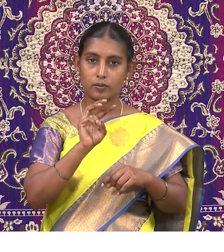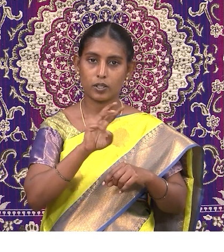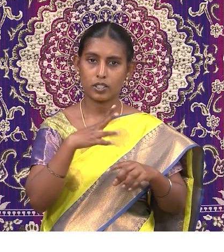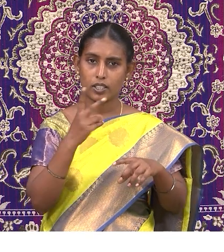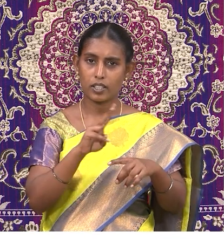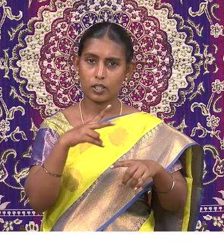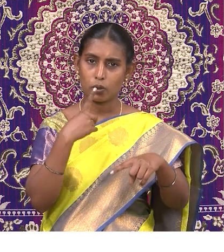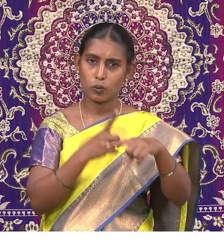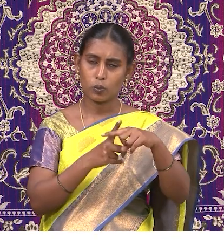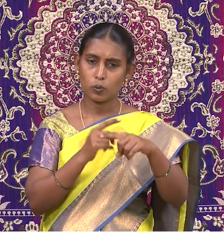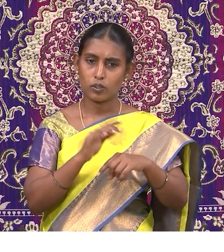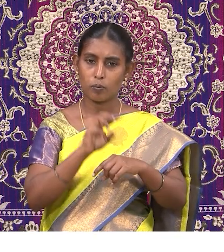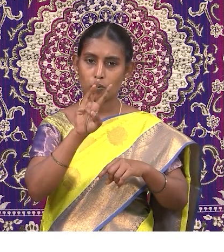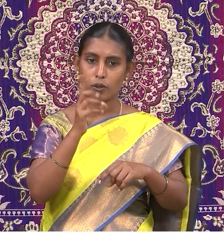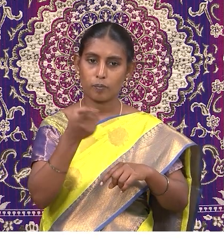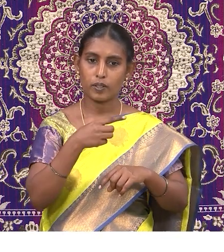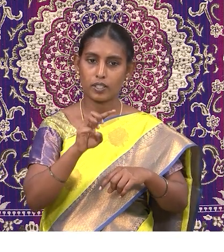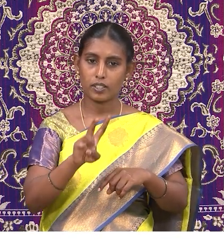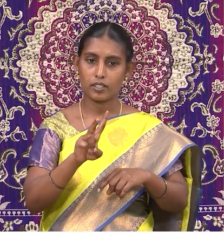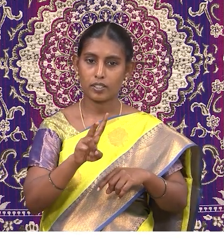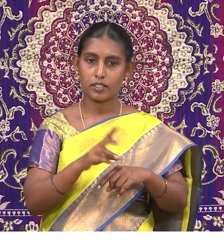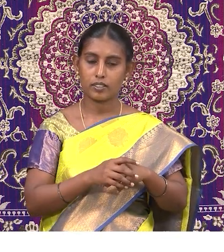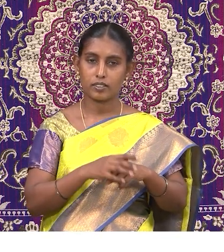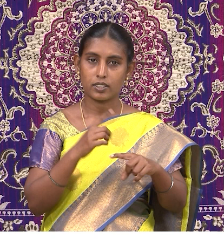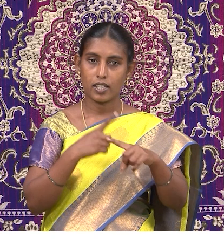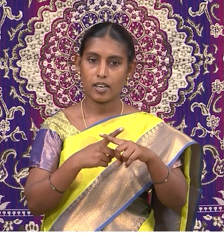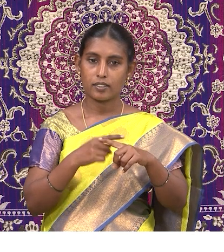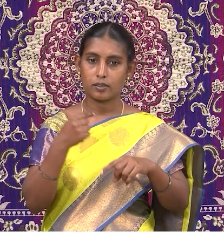x² - மூலங்களின் கூடுதல் என்ன? -3/2. அப்போ